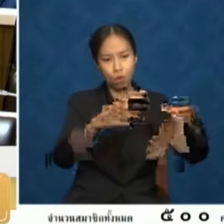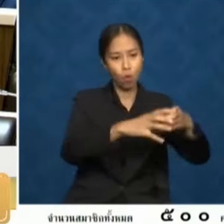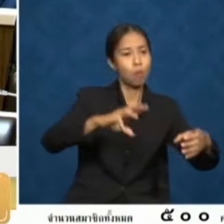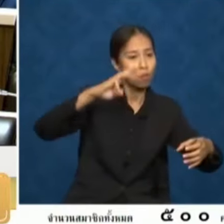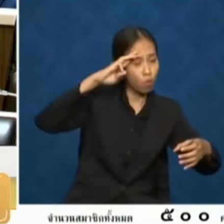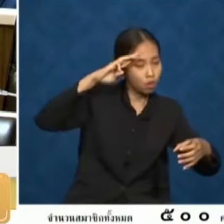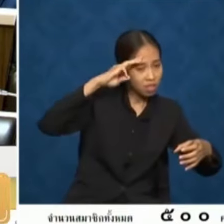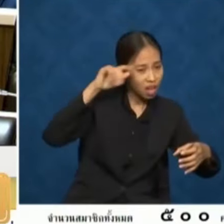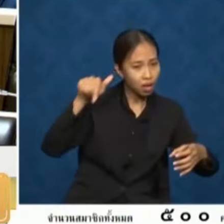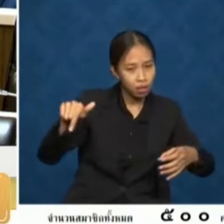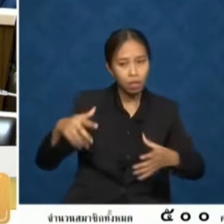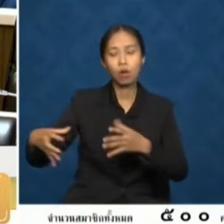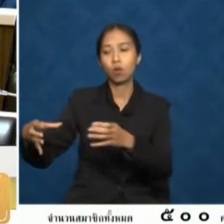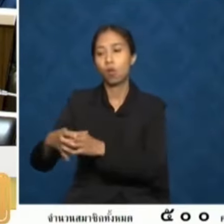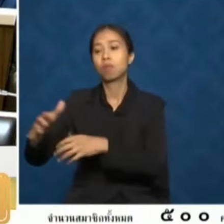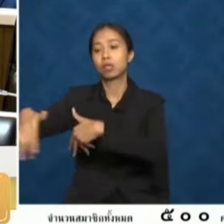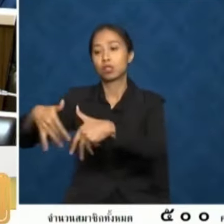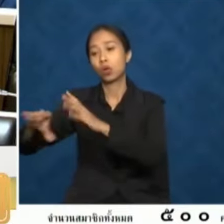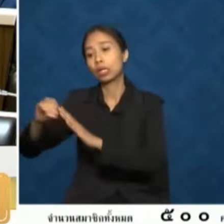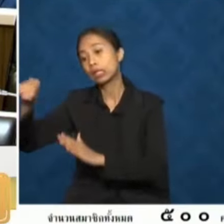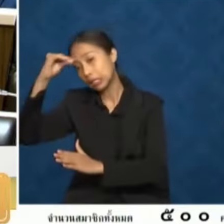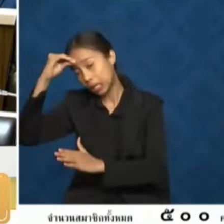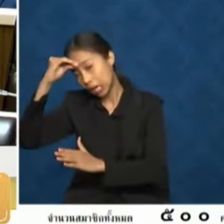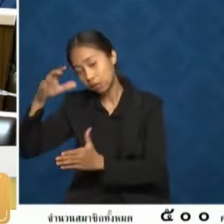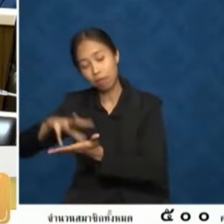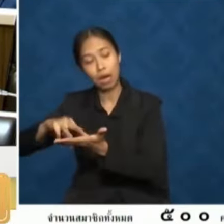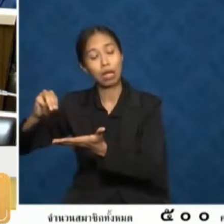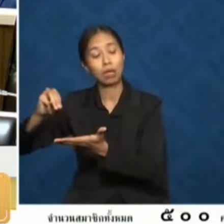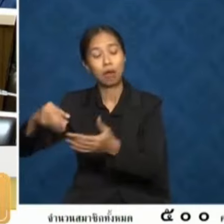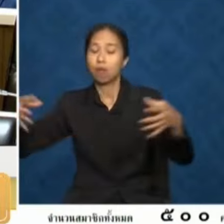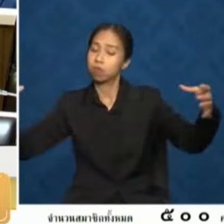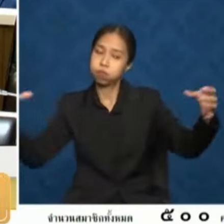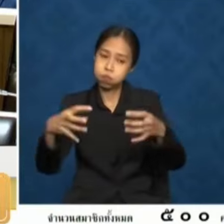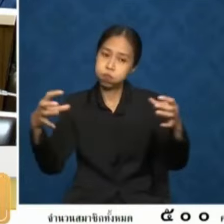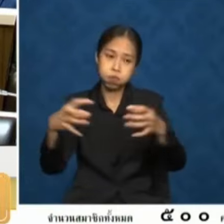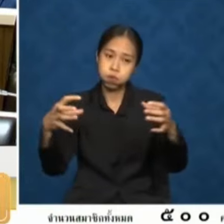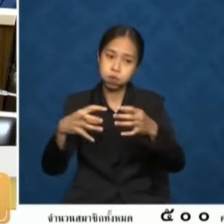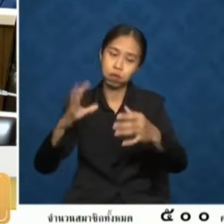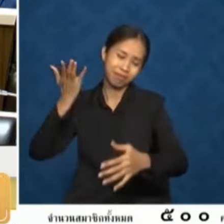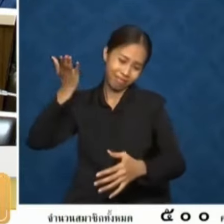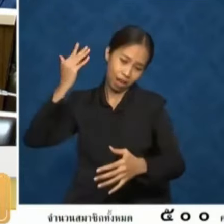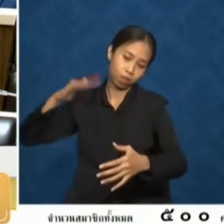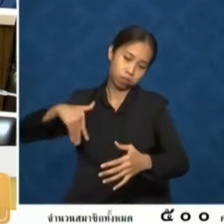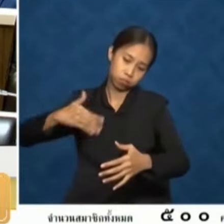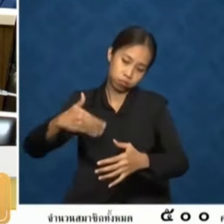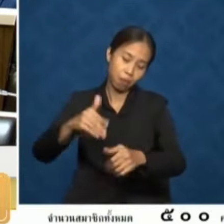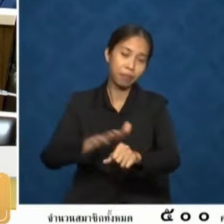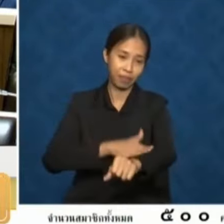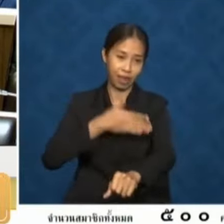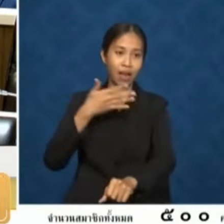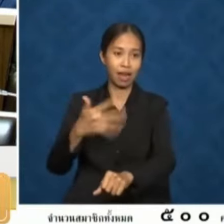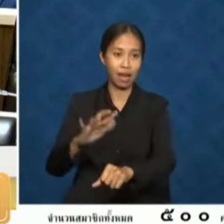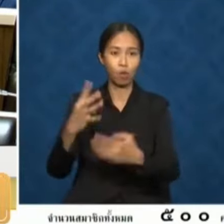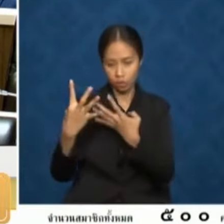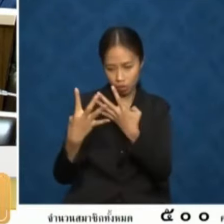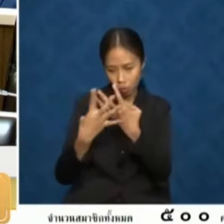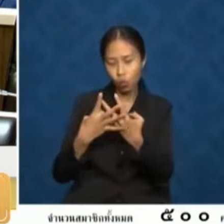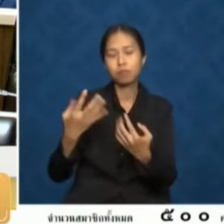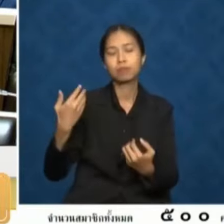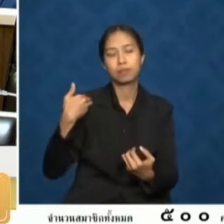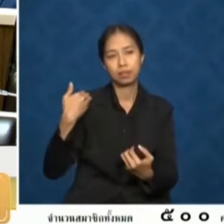กกับกระทิงแดงอีกฝั่งหนึ่งนิสิตนักศึกษานักเรียนนะเหตุการณ์ผ่านมาแล้วติดคุกด้วยครับผ